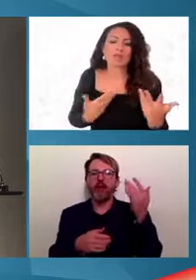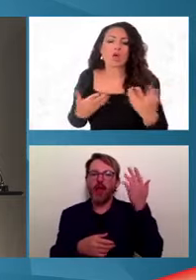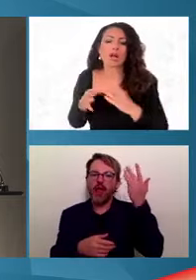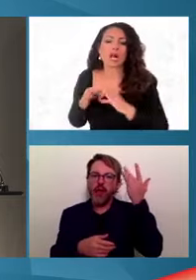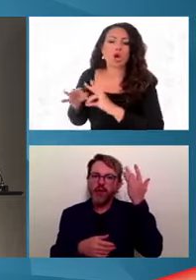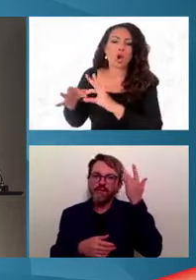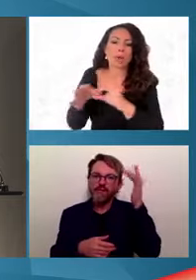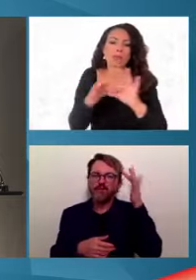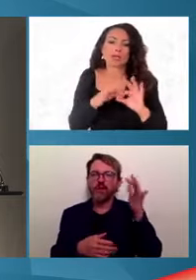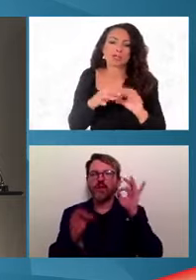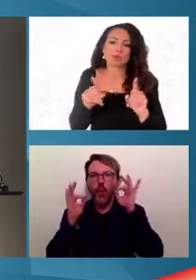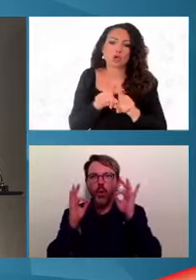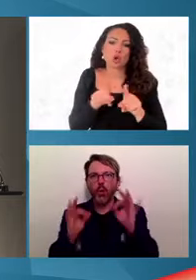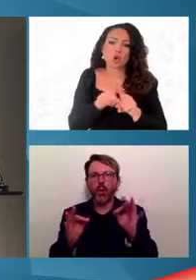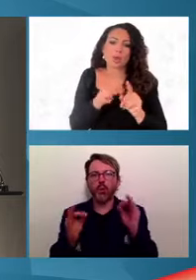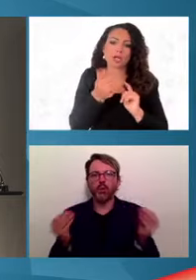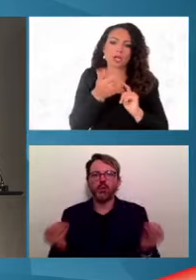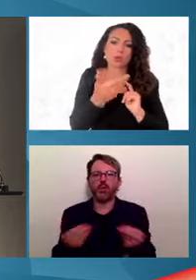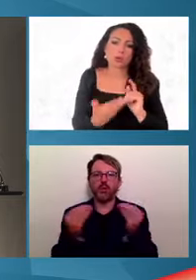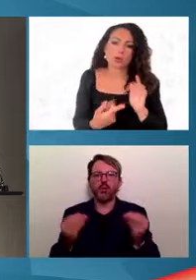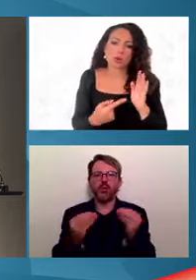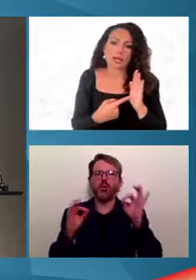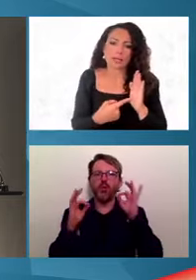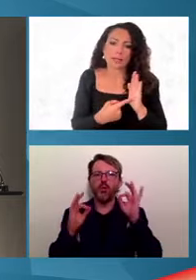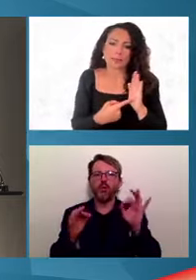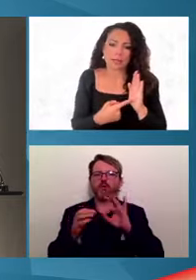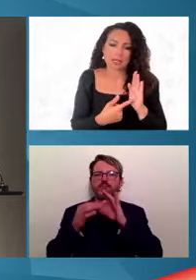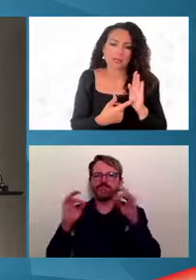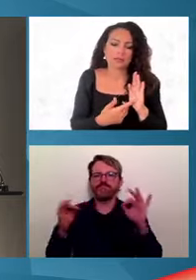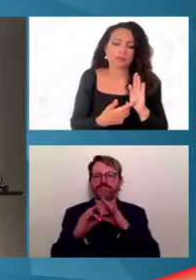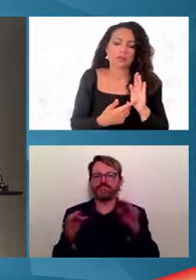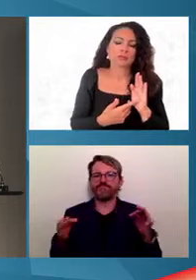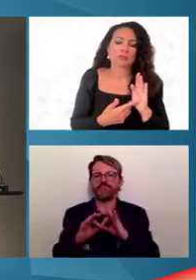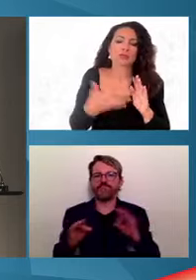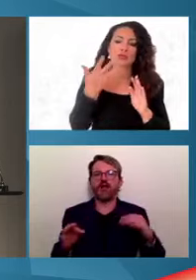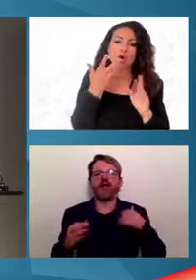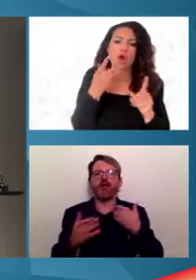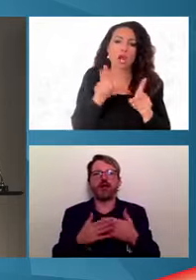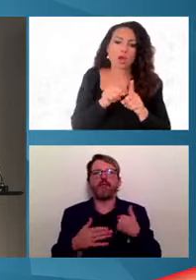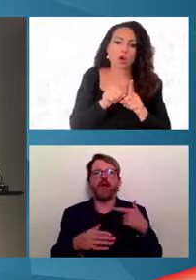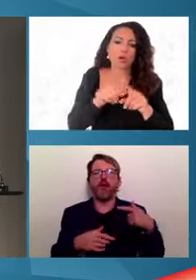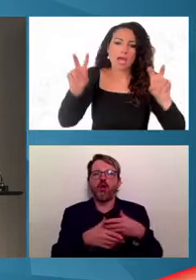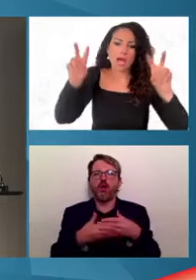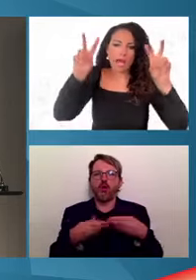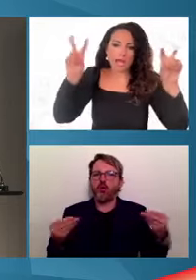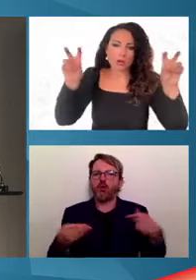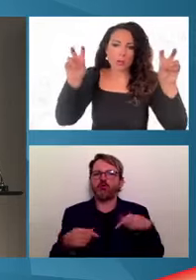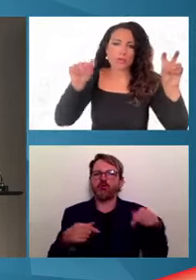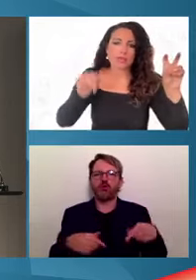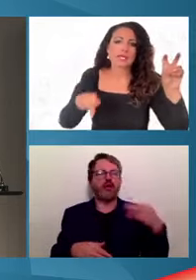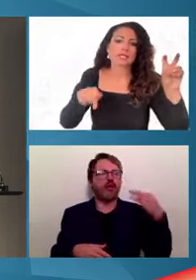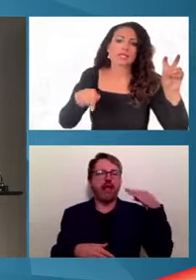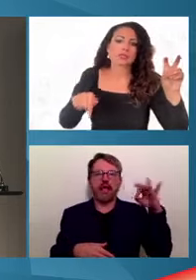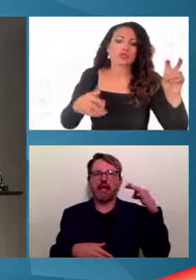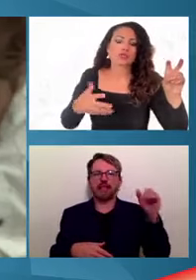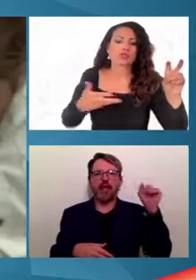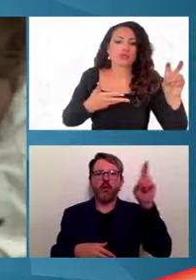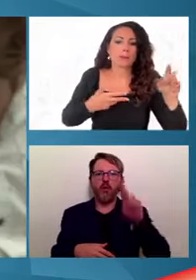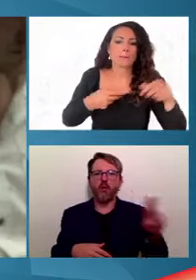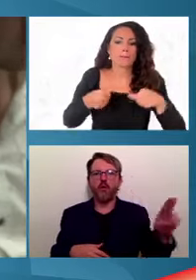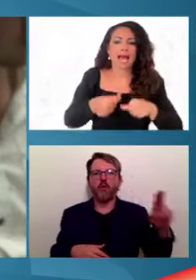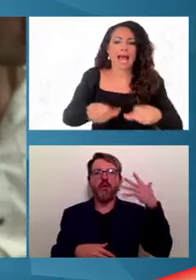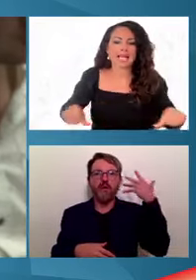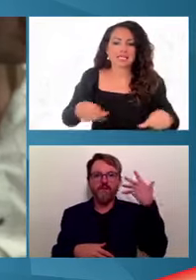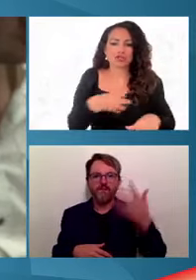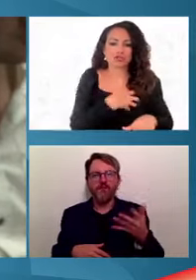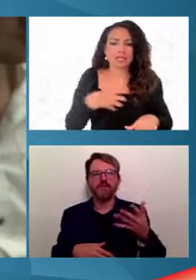gut argumentiert und somit haben wir eine Lösung heute, die in Europa, denke ich, einzigartig ist, dass wir sagen, 50 Exemplare werden